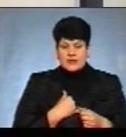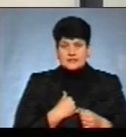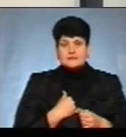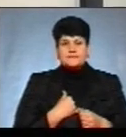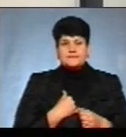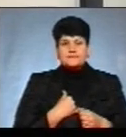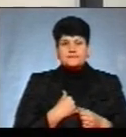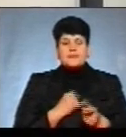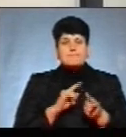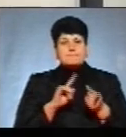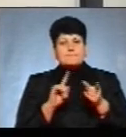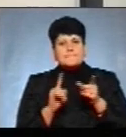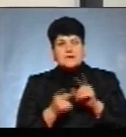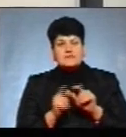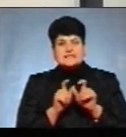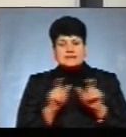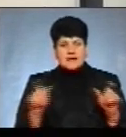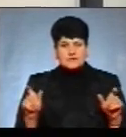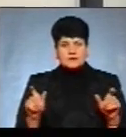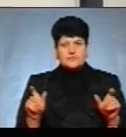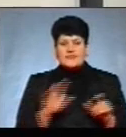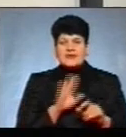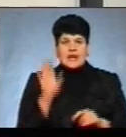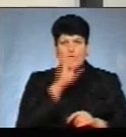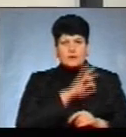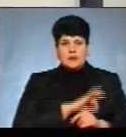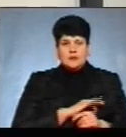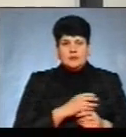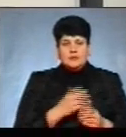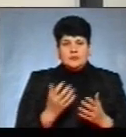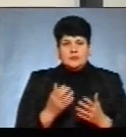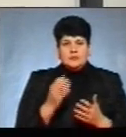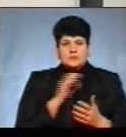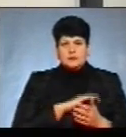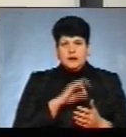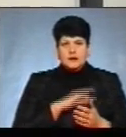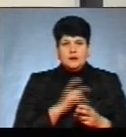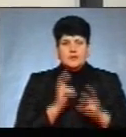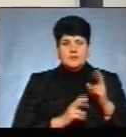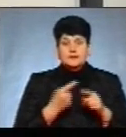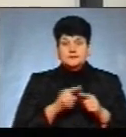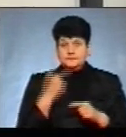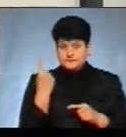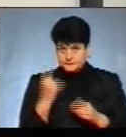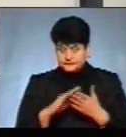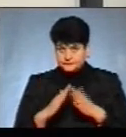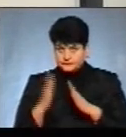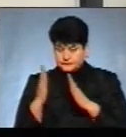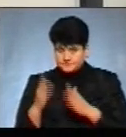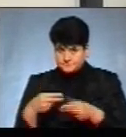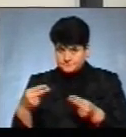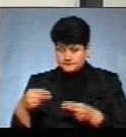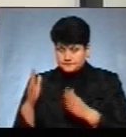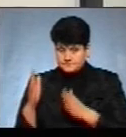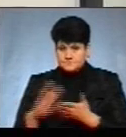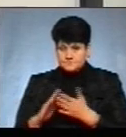нас приходить перетворення закладів комунальних в некомерційне прибуткове підприємство. Це одна умова підписання з Національною